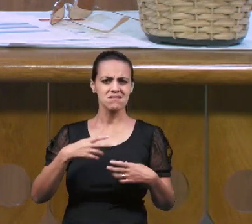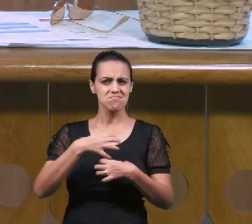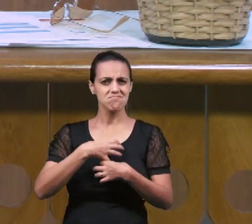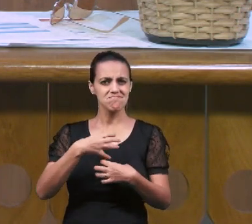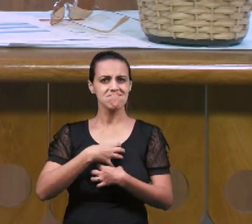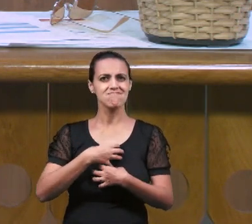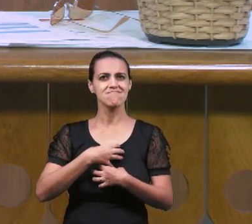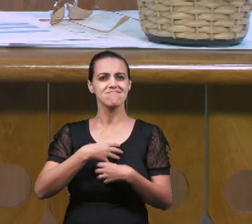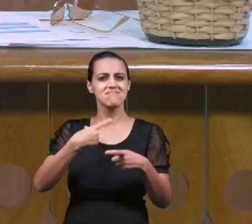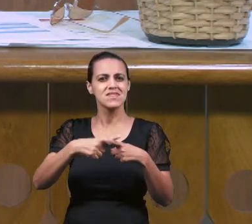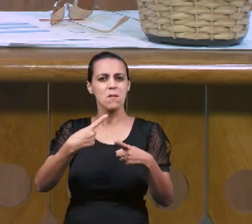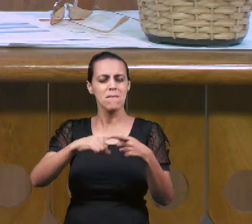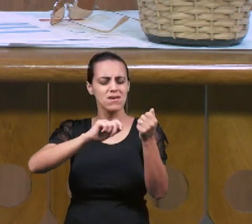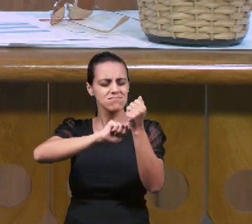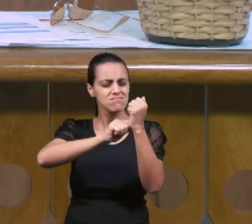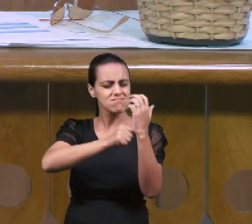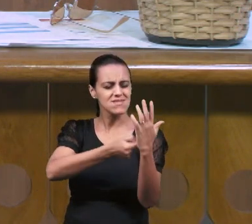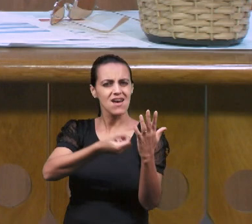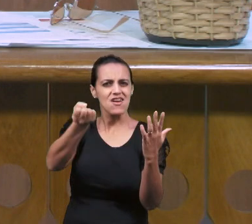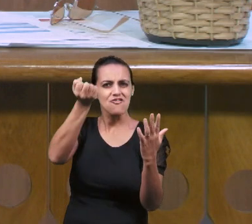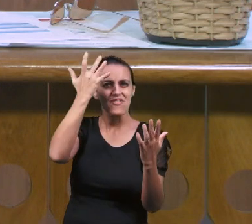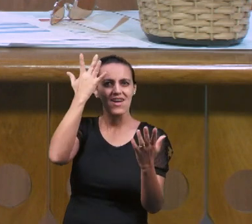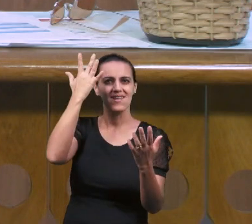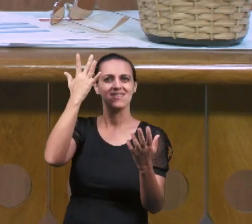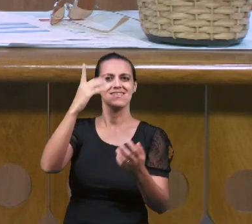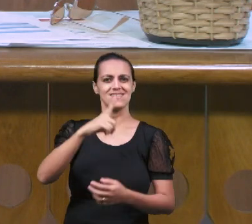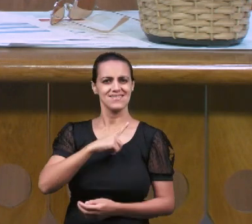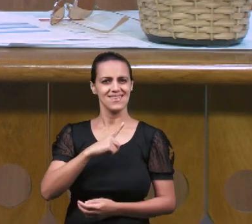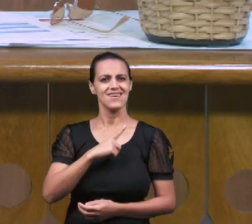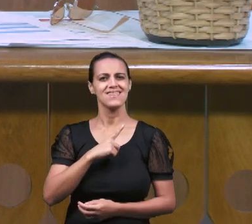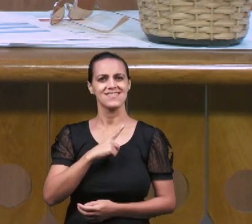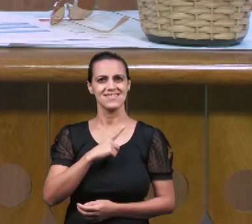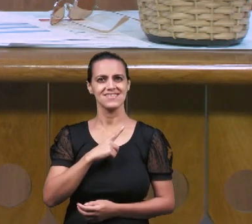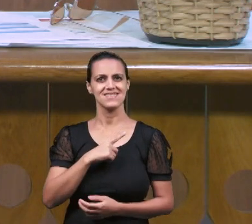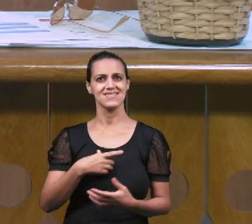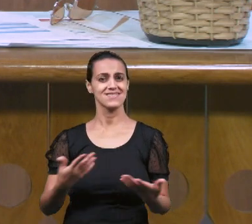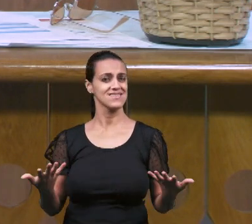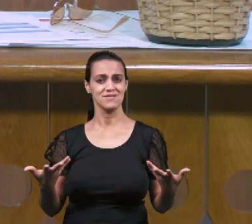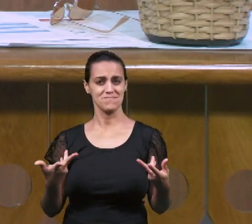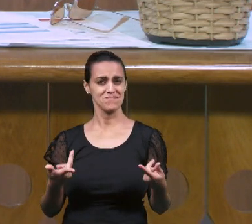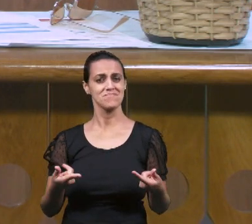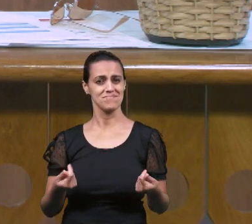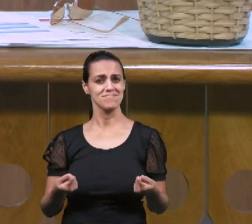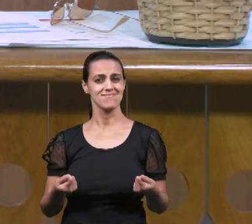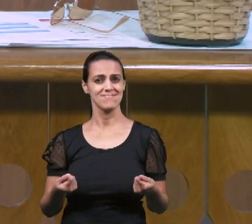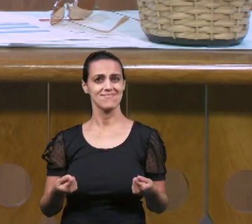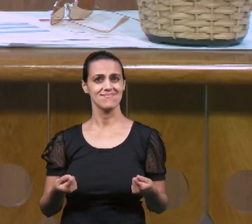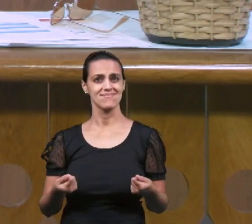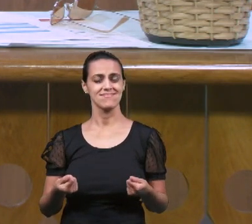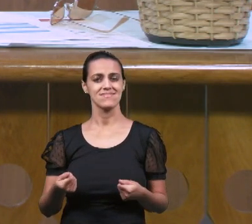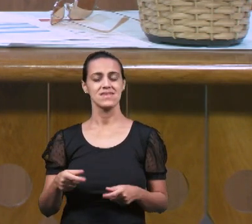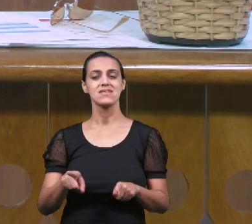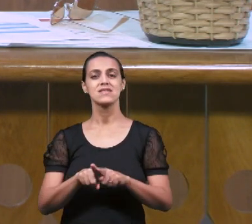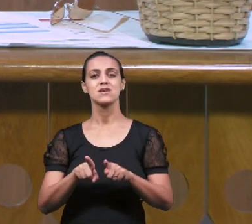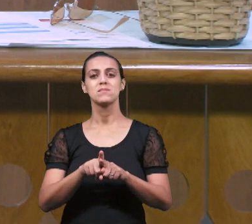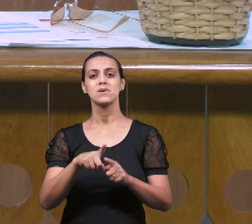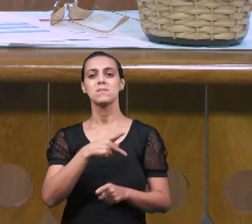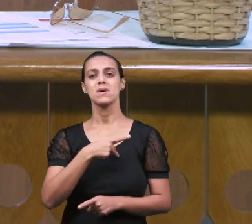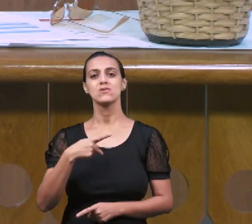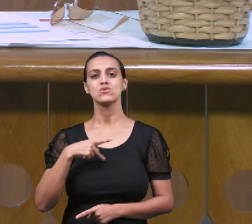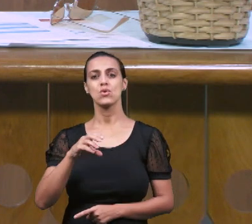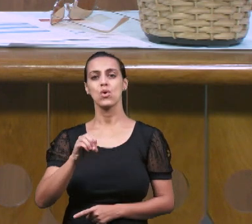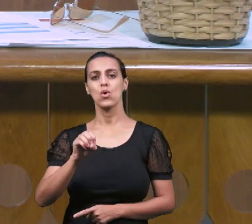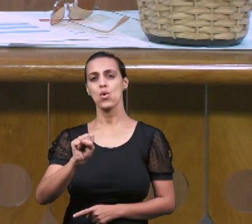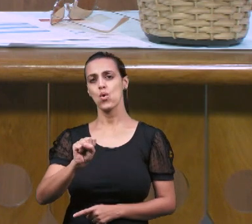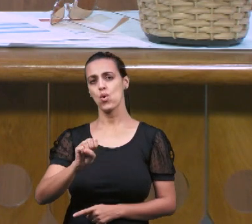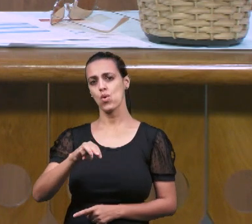mystères. Mes frères, mieux que ça, nous avons ici le pasteur Osmar de Sousa qui donne